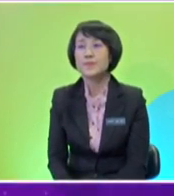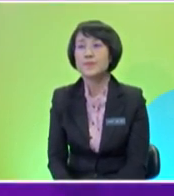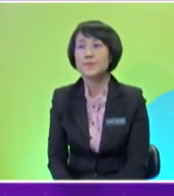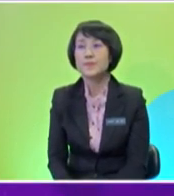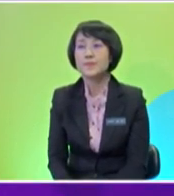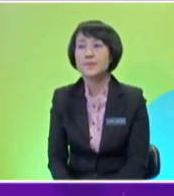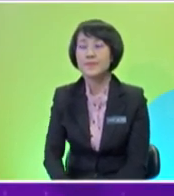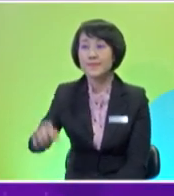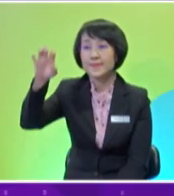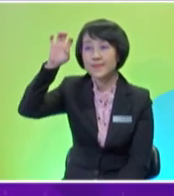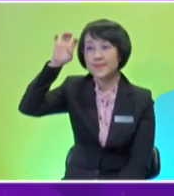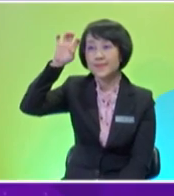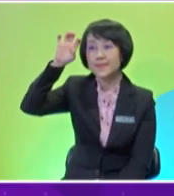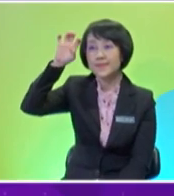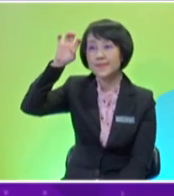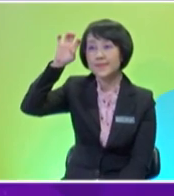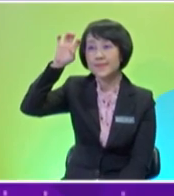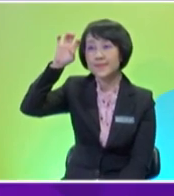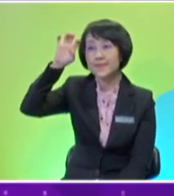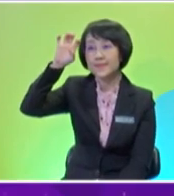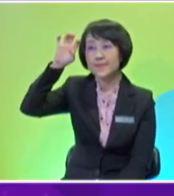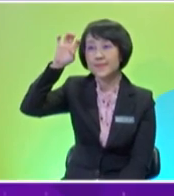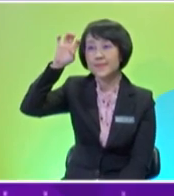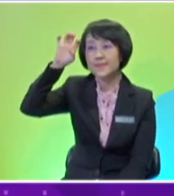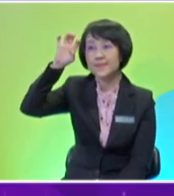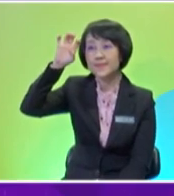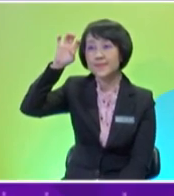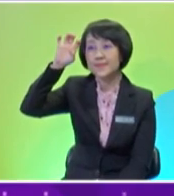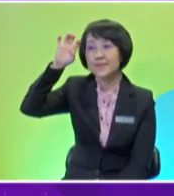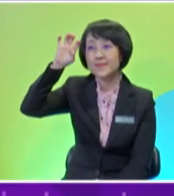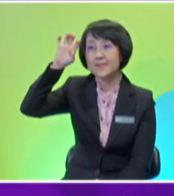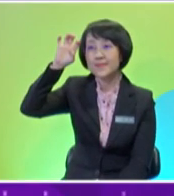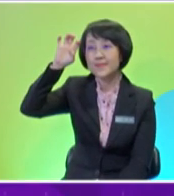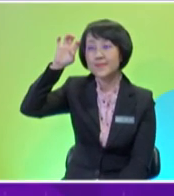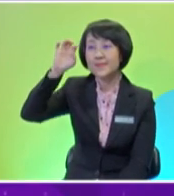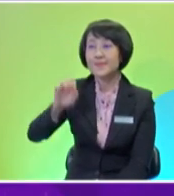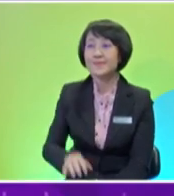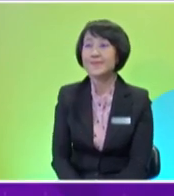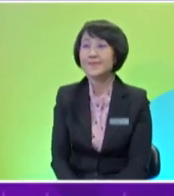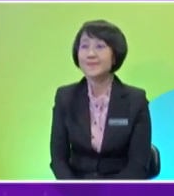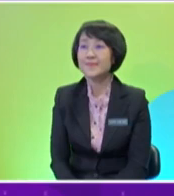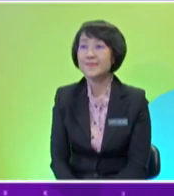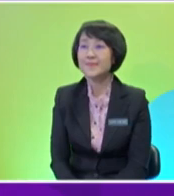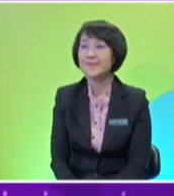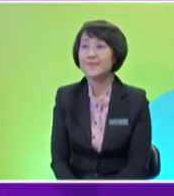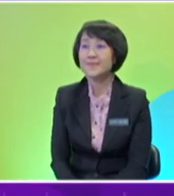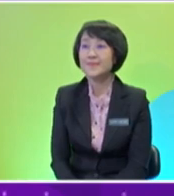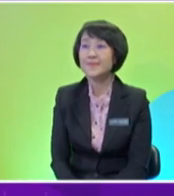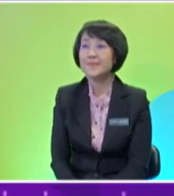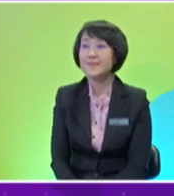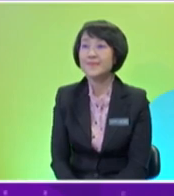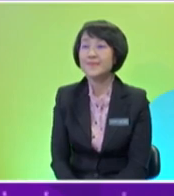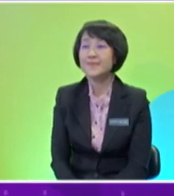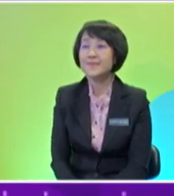ah Mana jawabannya RI Oke ditunjuk di cambri sana tengok sama bagi peluang kepada adik dulu